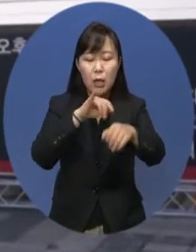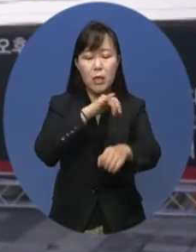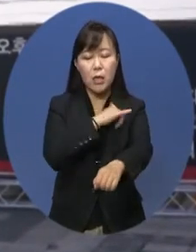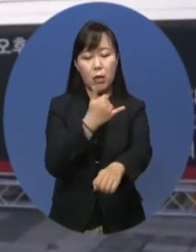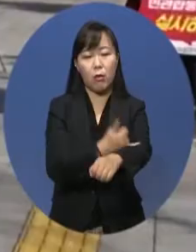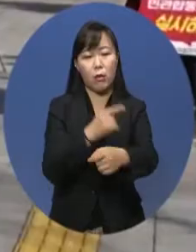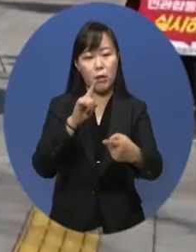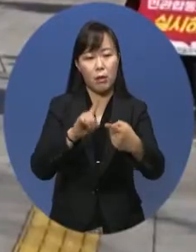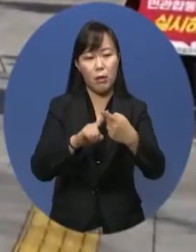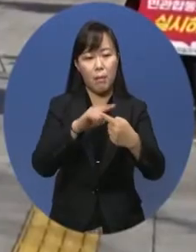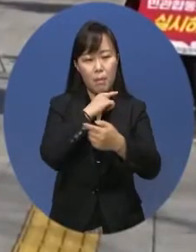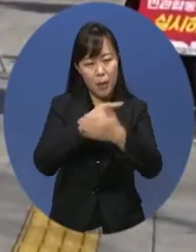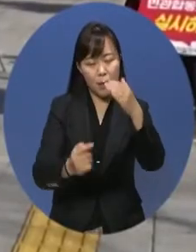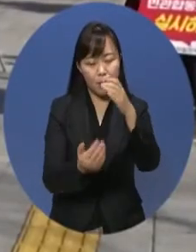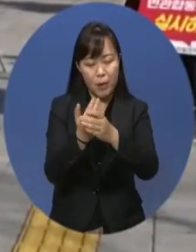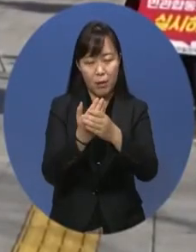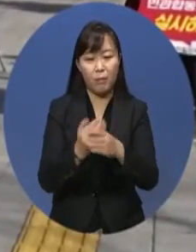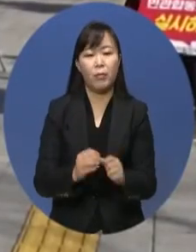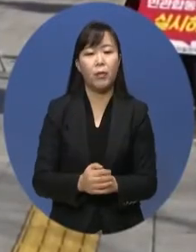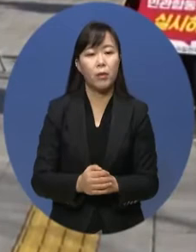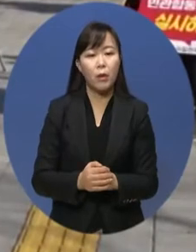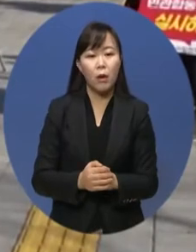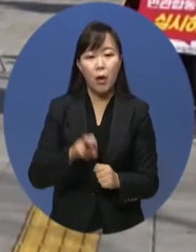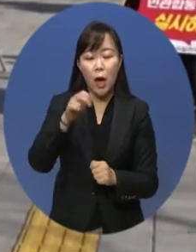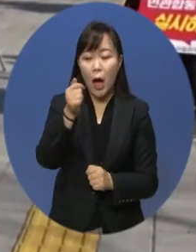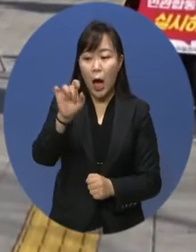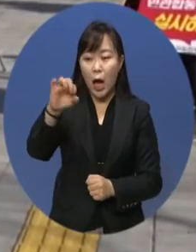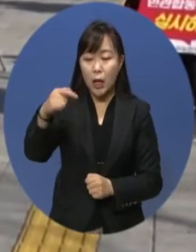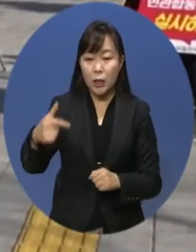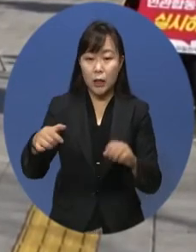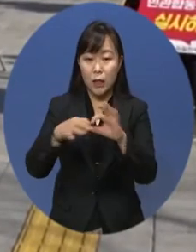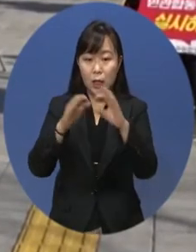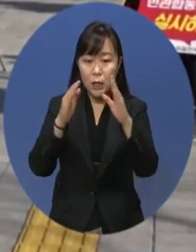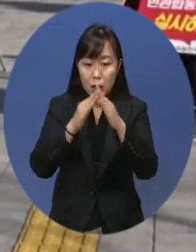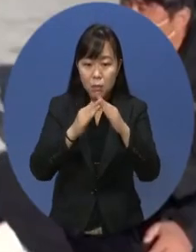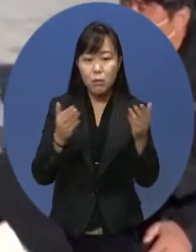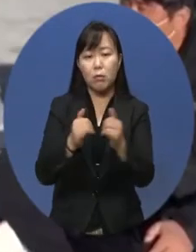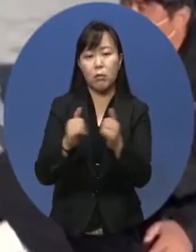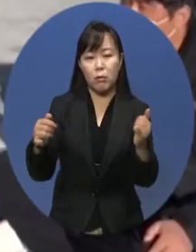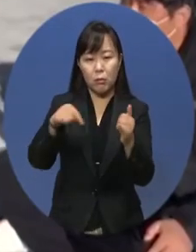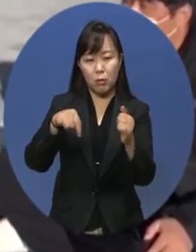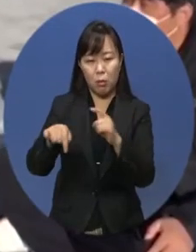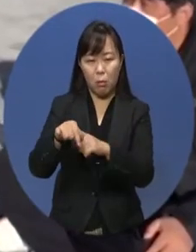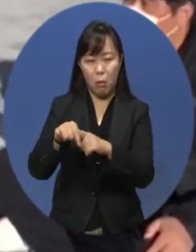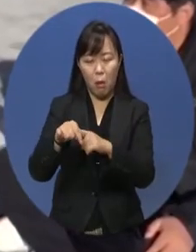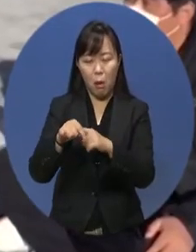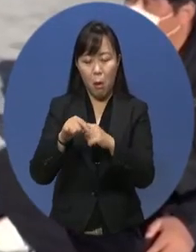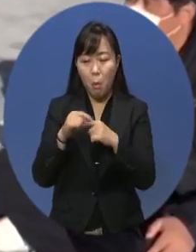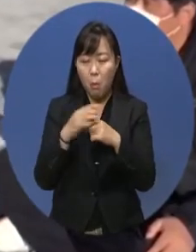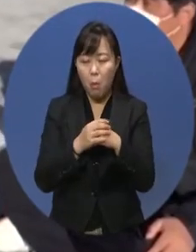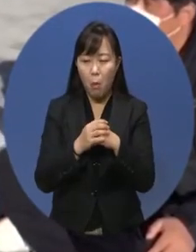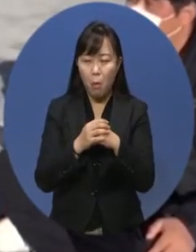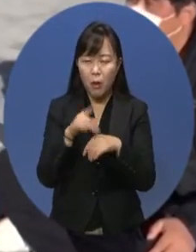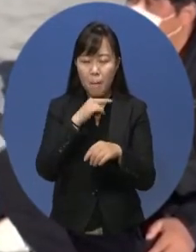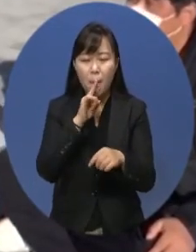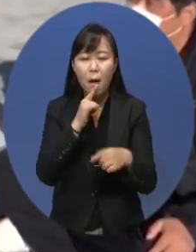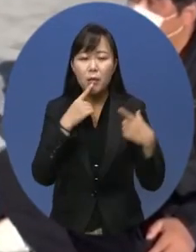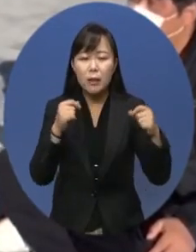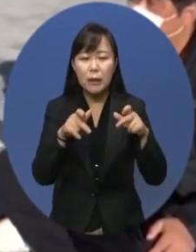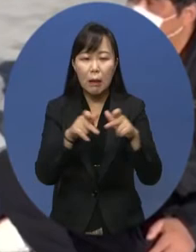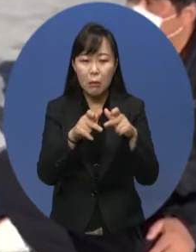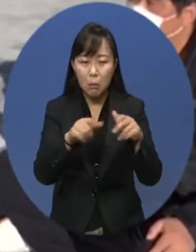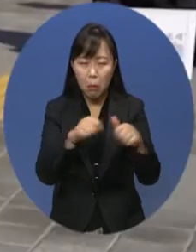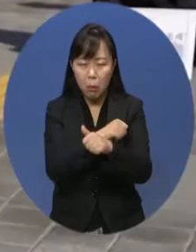사건이 일어났습니다. 이들은 무주 하은의 집 종사자들 사이에서 속어가 존재할 정도로 장애인들에 대한